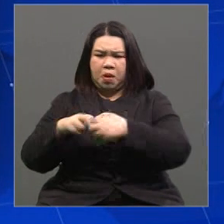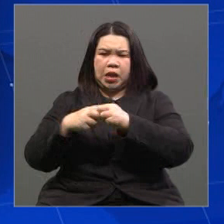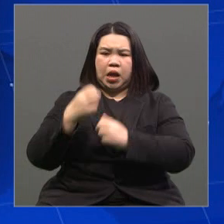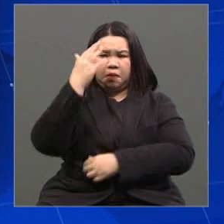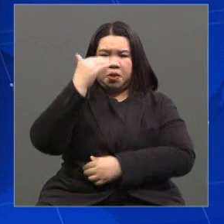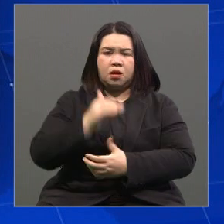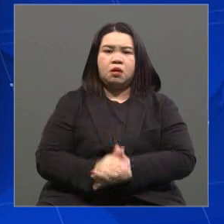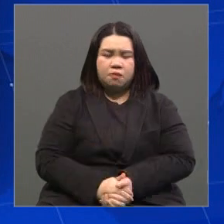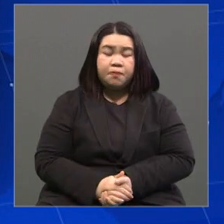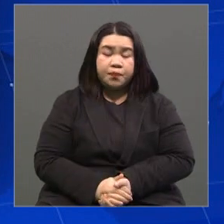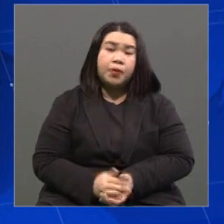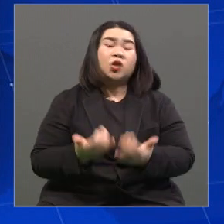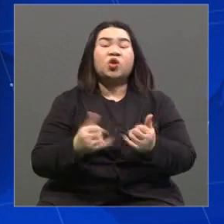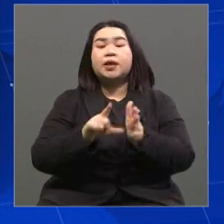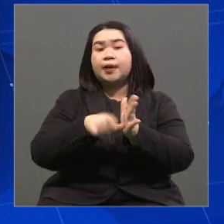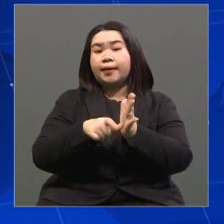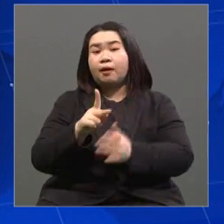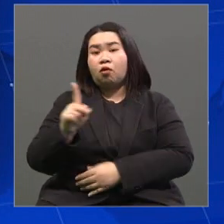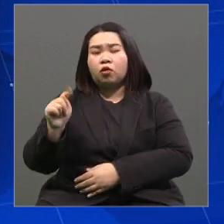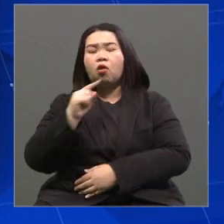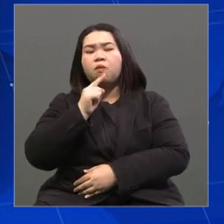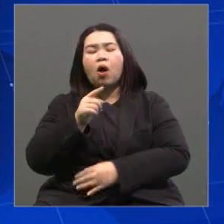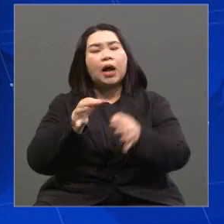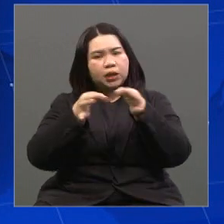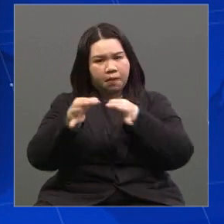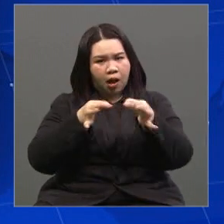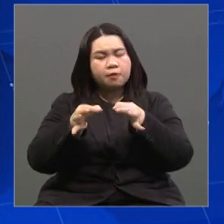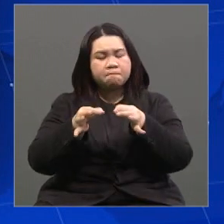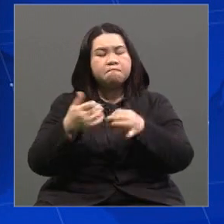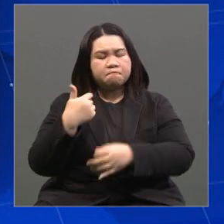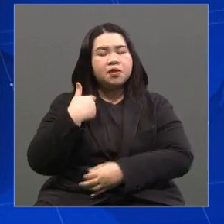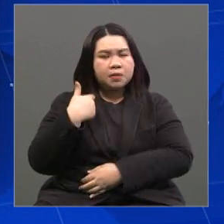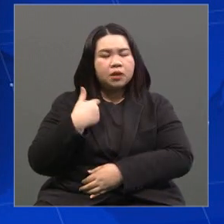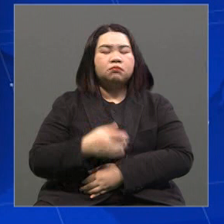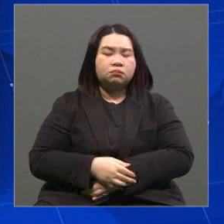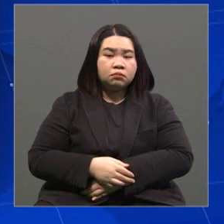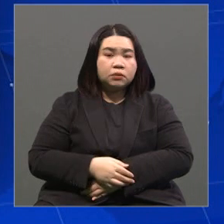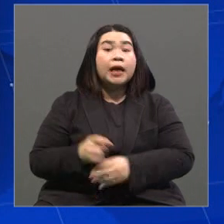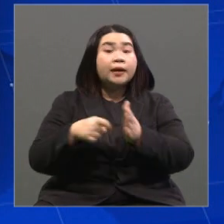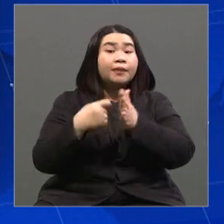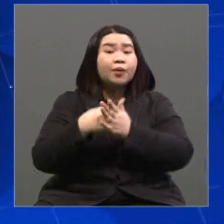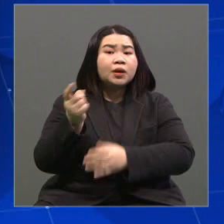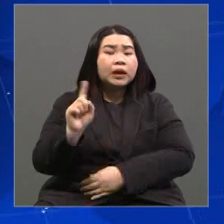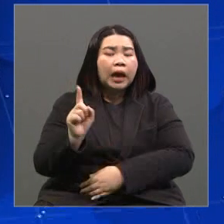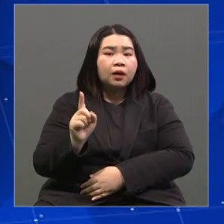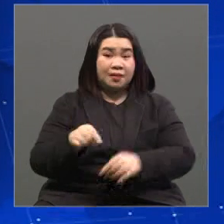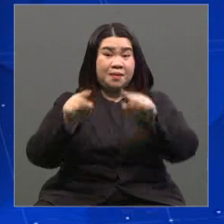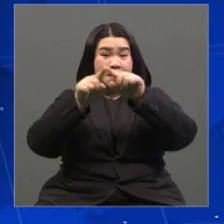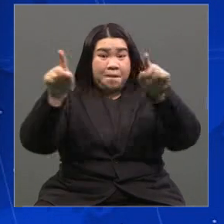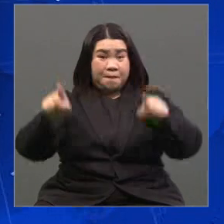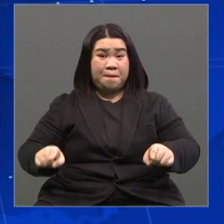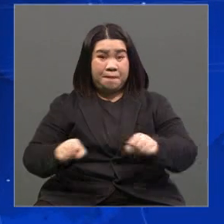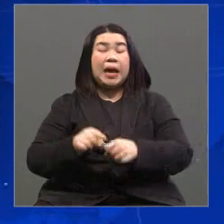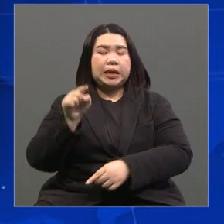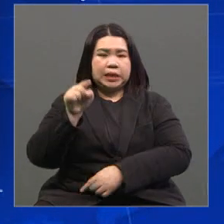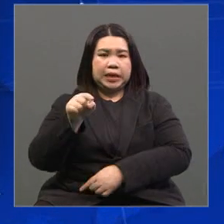นั้นนะฮะทีนี้เลขาธิการกกตเนี่ยนะฮะก็ชี้แจงเหตุผลไว้อย่างที่บอกอีกหนึ่งเหตุผลก็คือว่าไอ้ใบแบบอย่างนี้